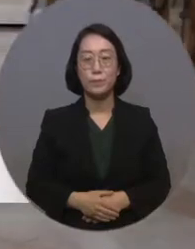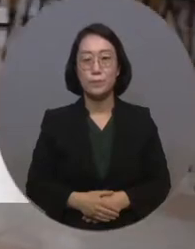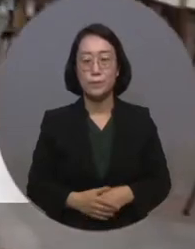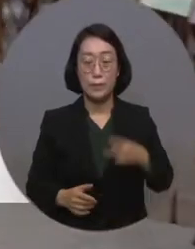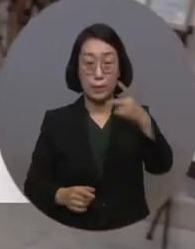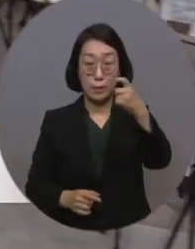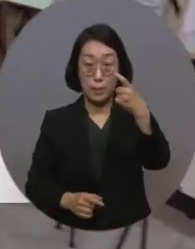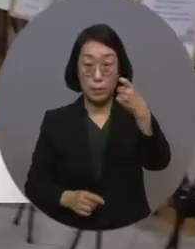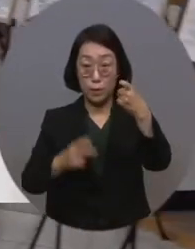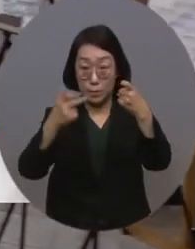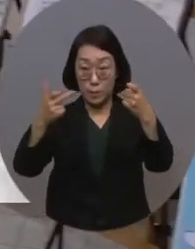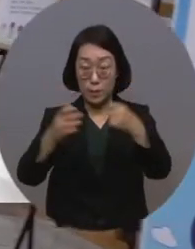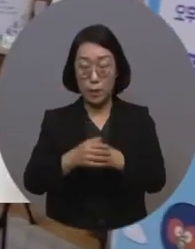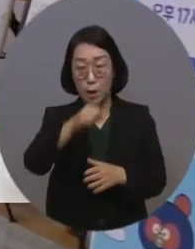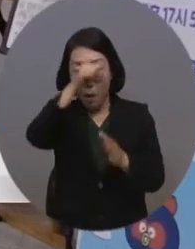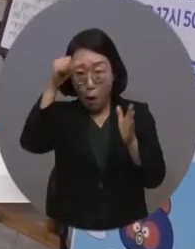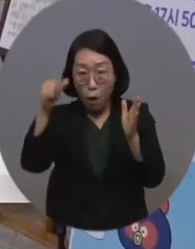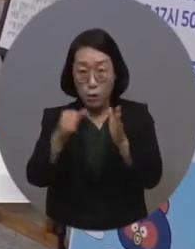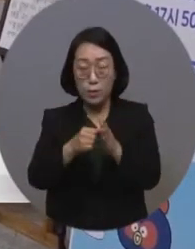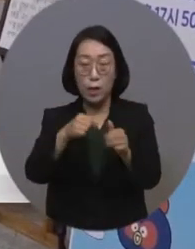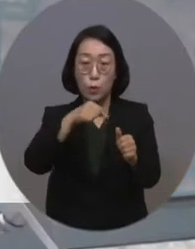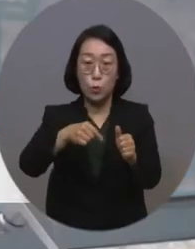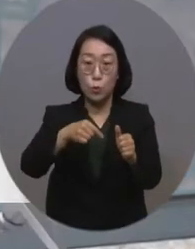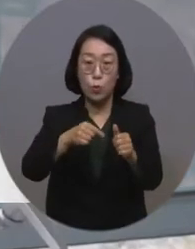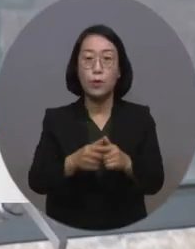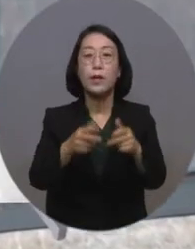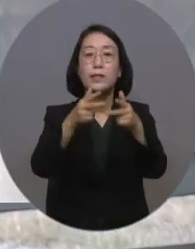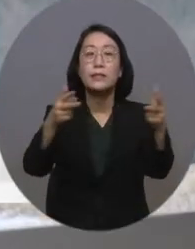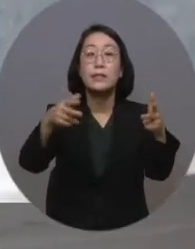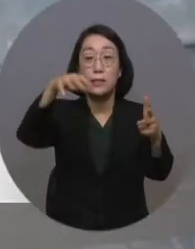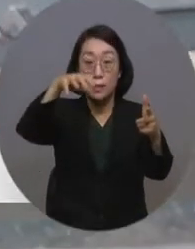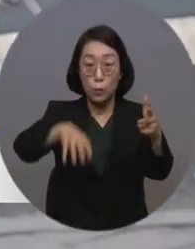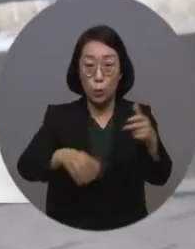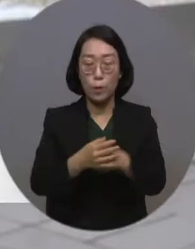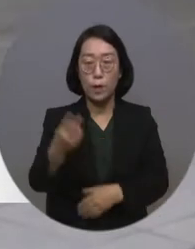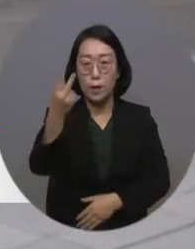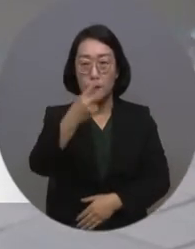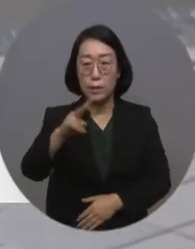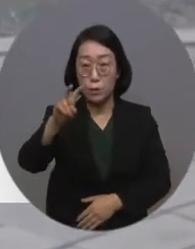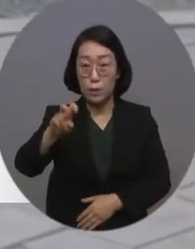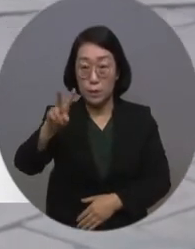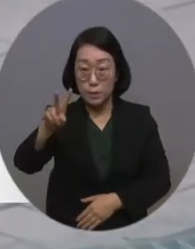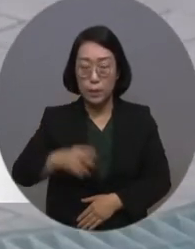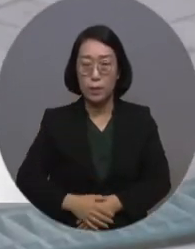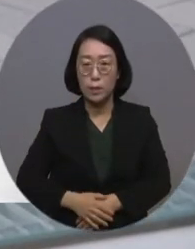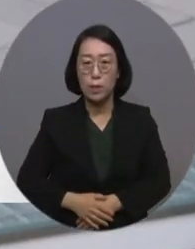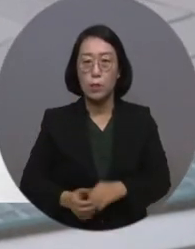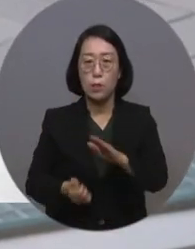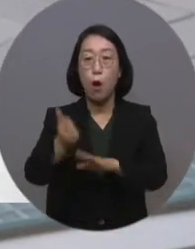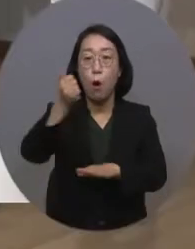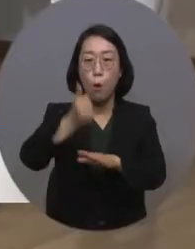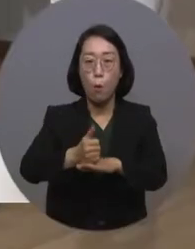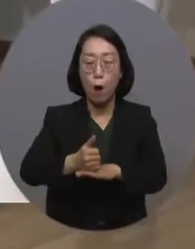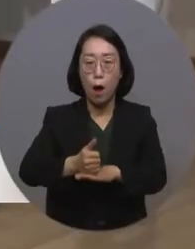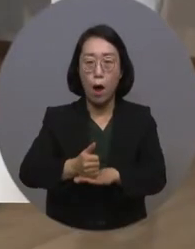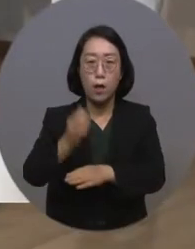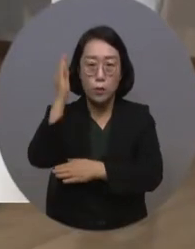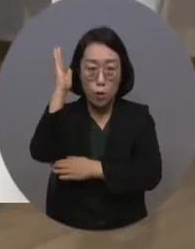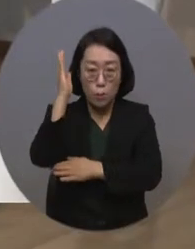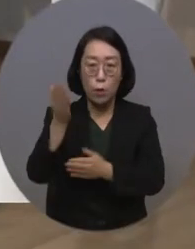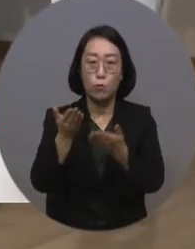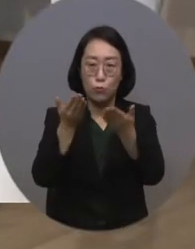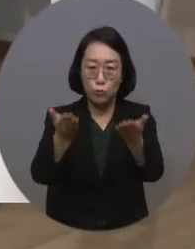17일 원주시 평생교육원 학습관 7층에서 2022 성과 공유회 및 작품 전시회가